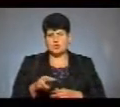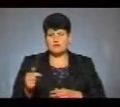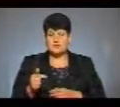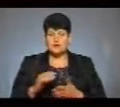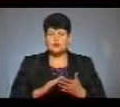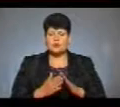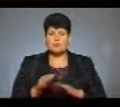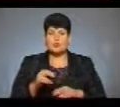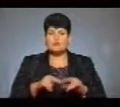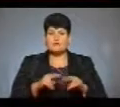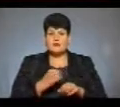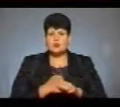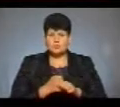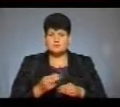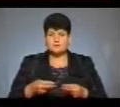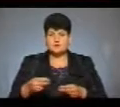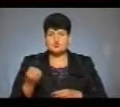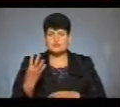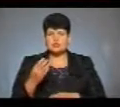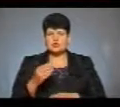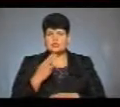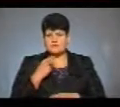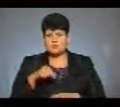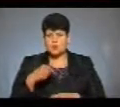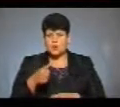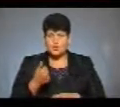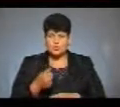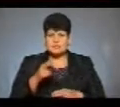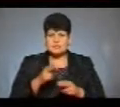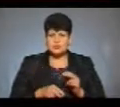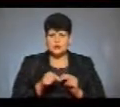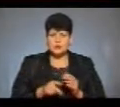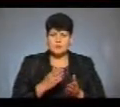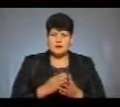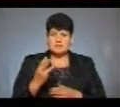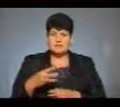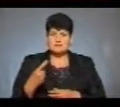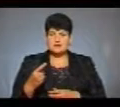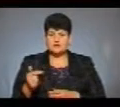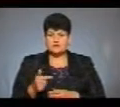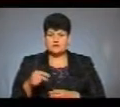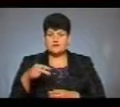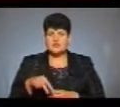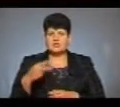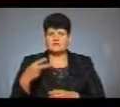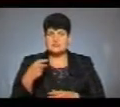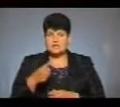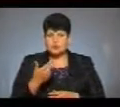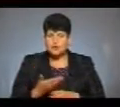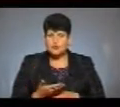про будівельні роботи уклали 14 червня цього року. Завершити його мали 31 грудня 2020